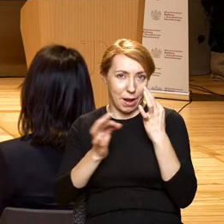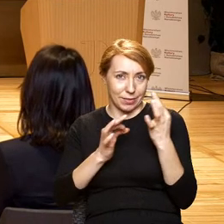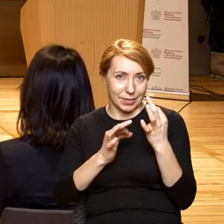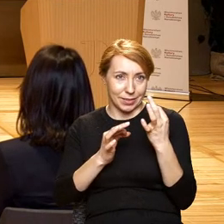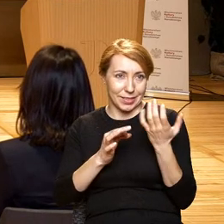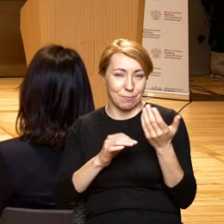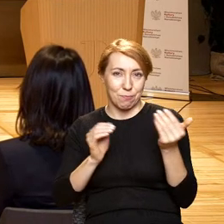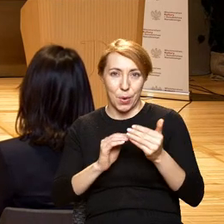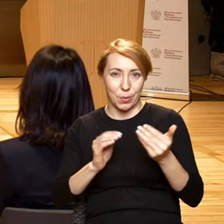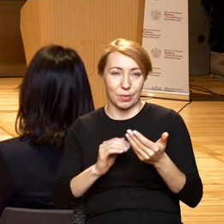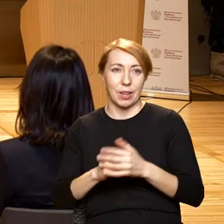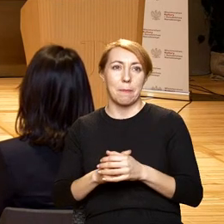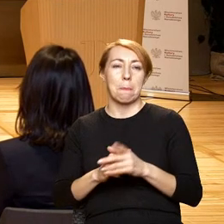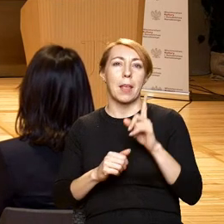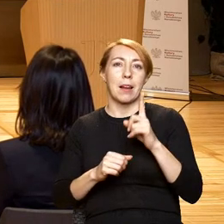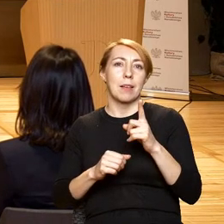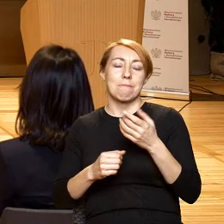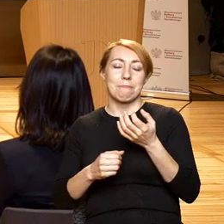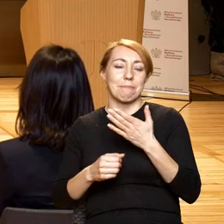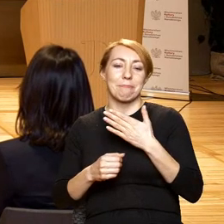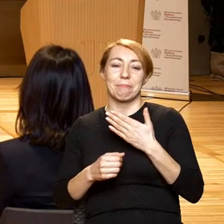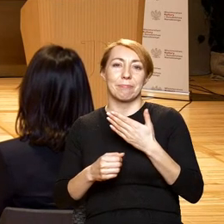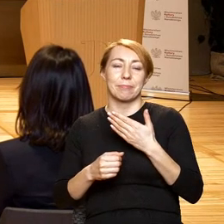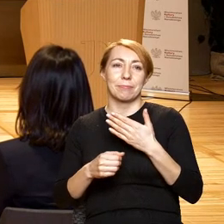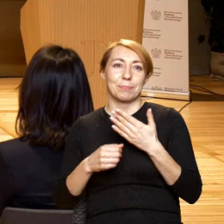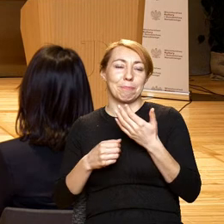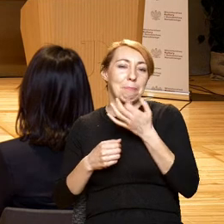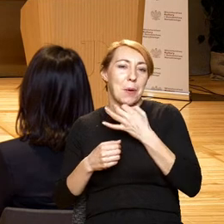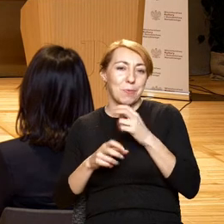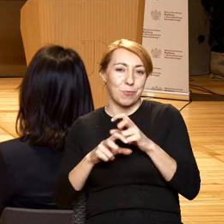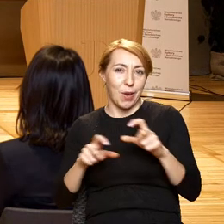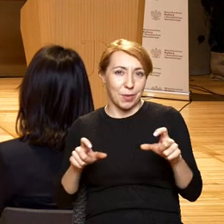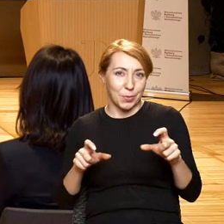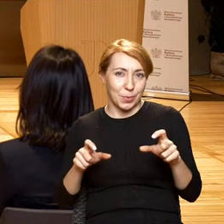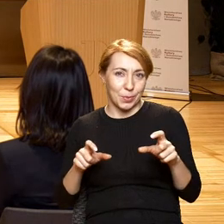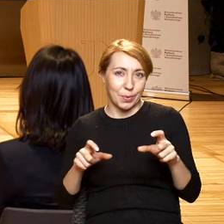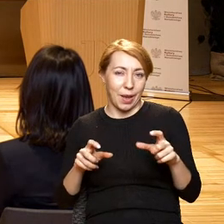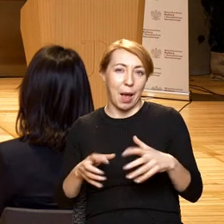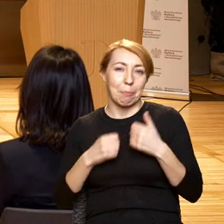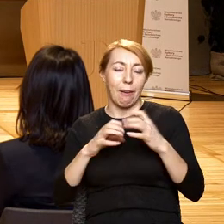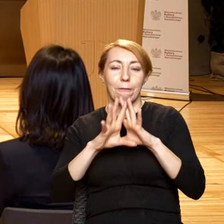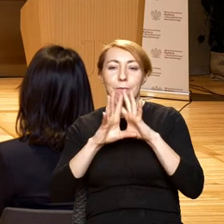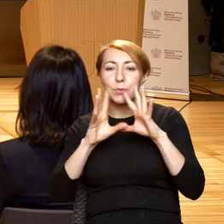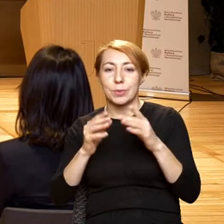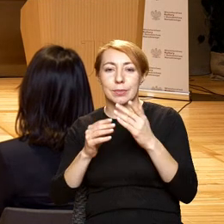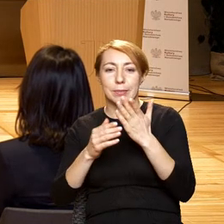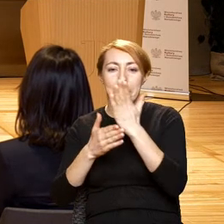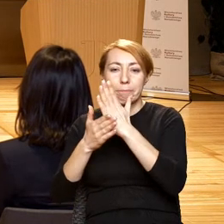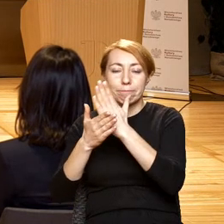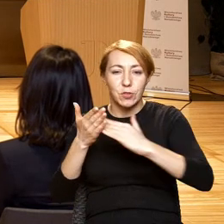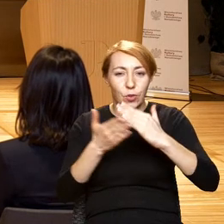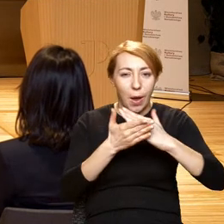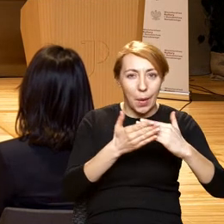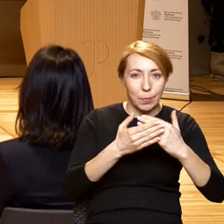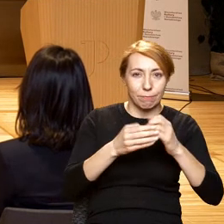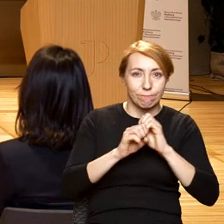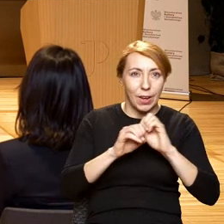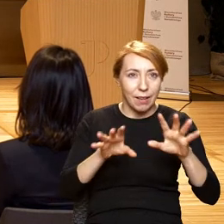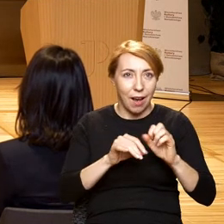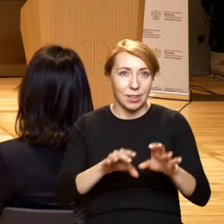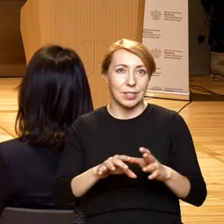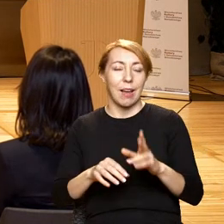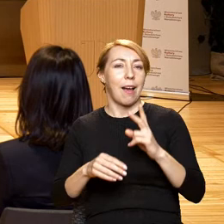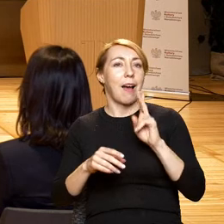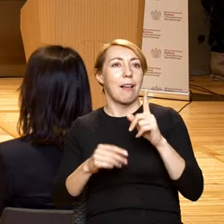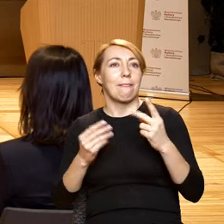spokojnie miejsce na omówienie, natomiast mamy dzisiaj nie aż tak dużo czasu, żeby wszystkie aspekty. Natomiast ważny właśnie